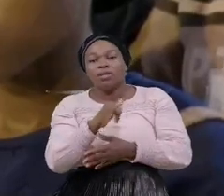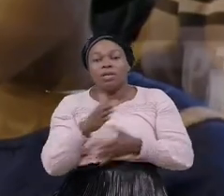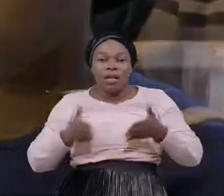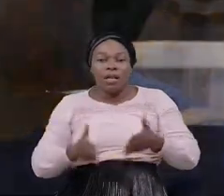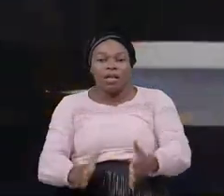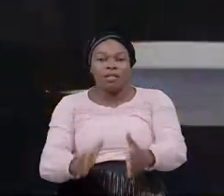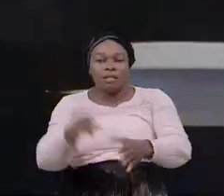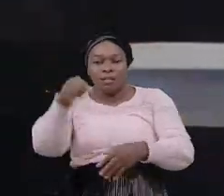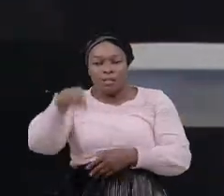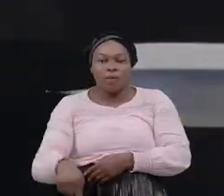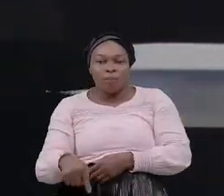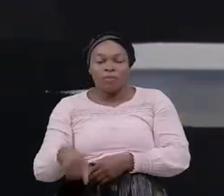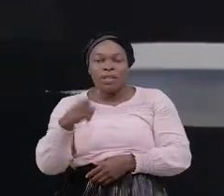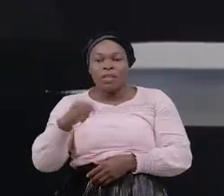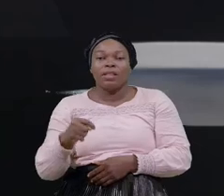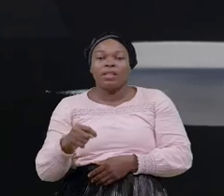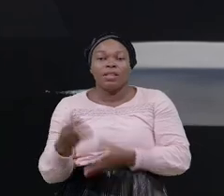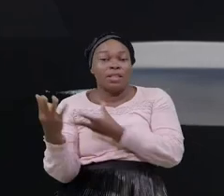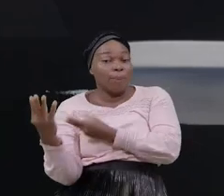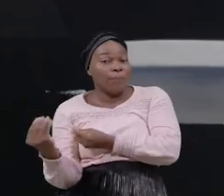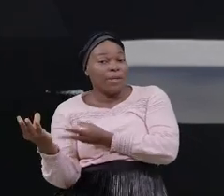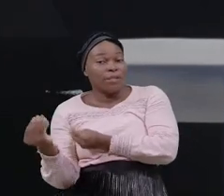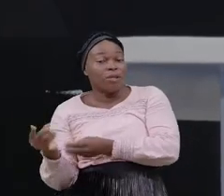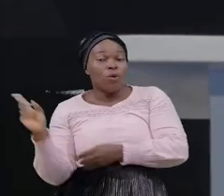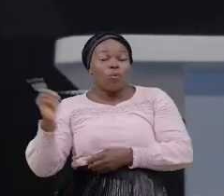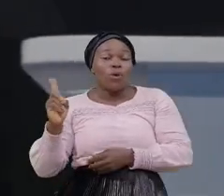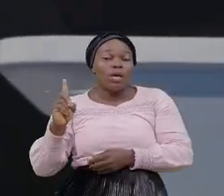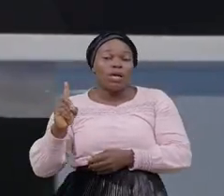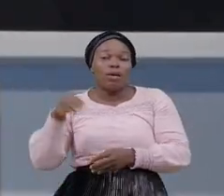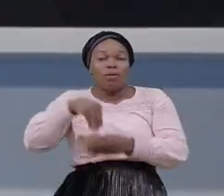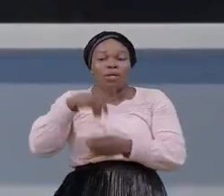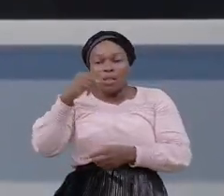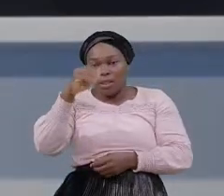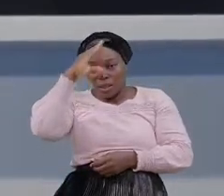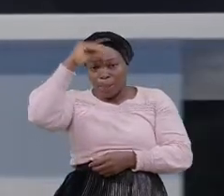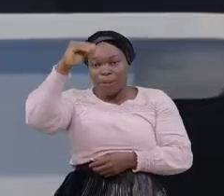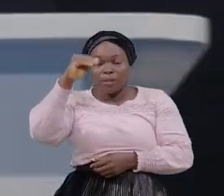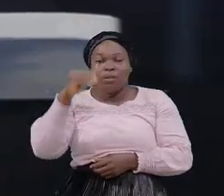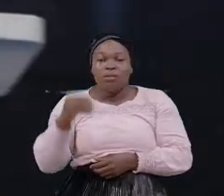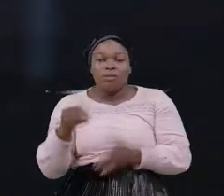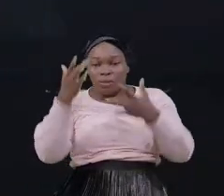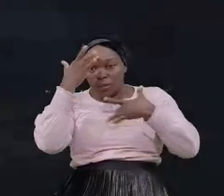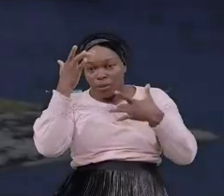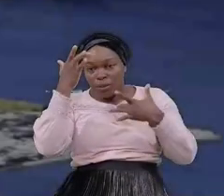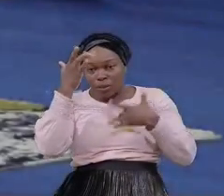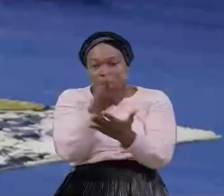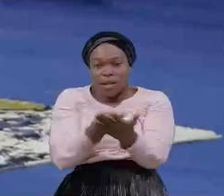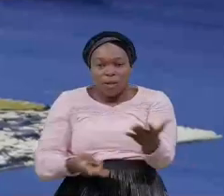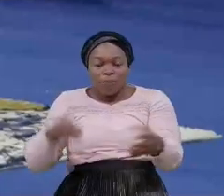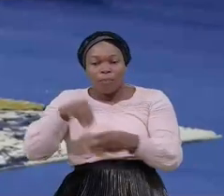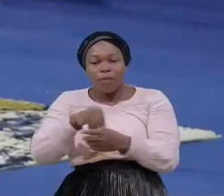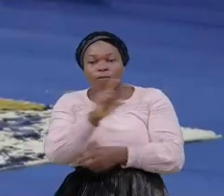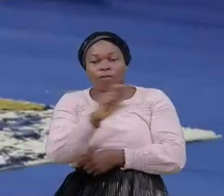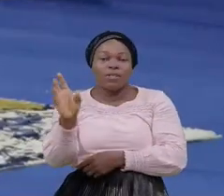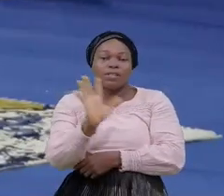ils descendirent par ouverture. Par cette ouverture, le lit sur lequel le paralytique